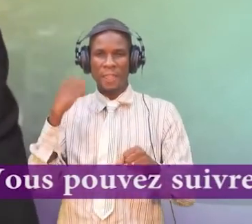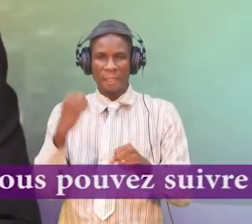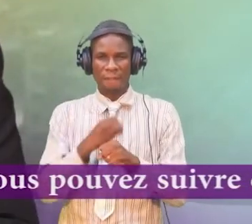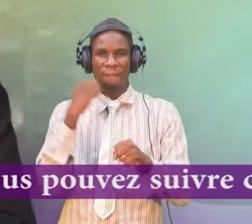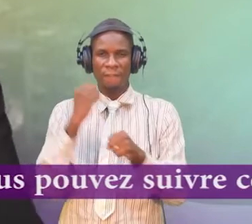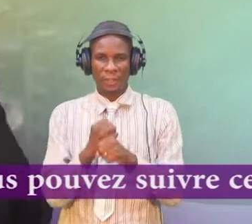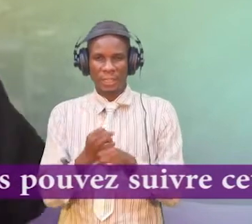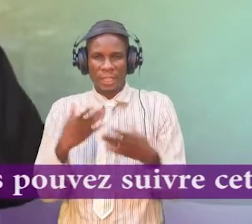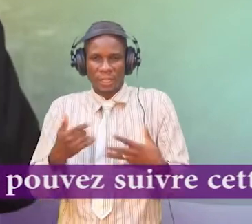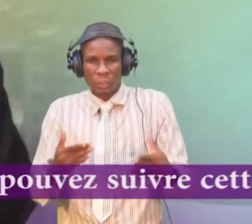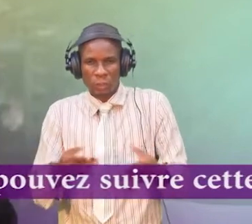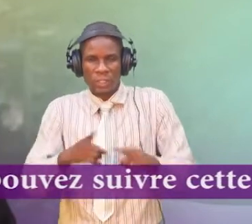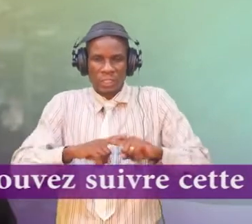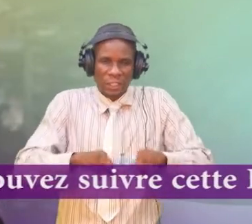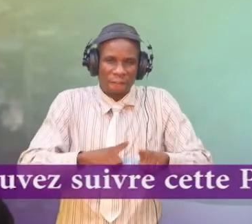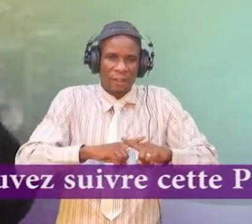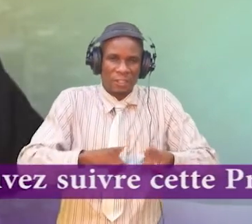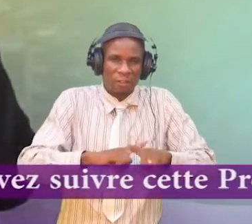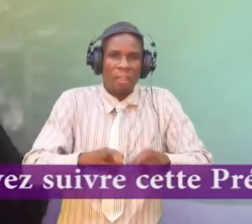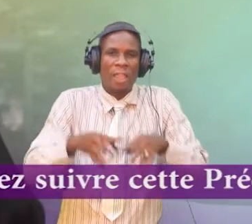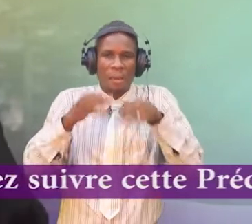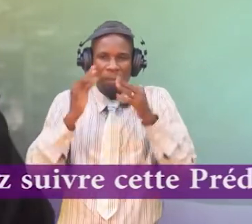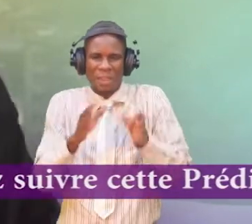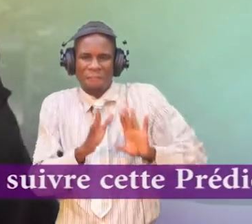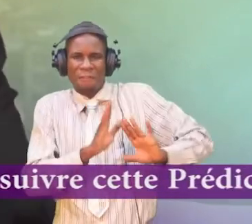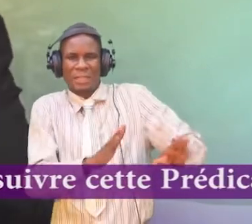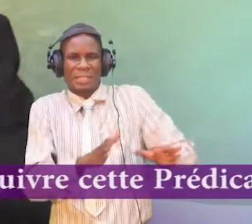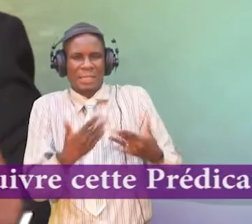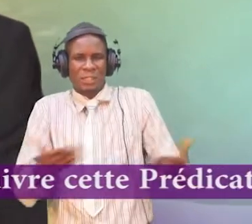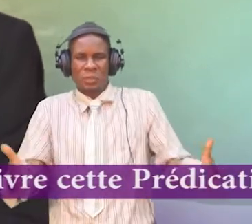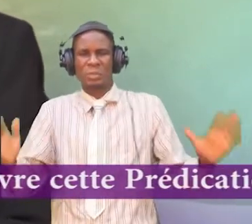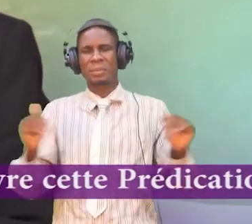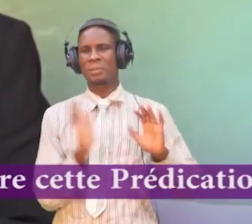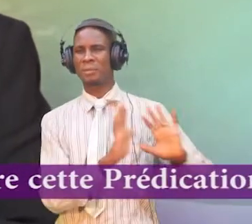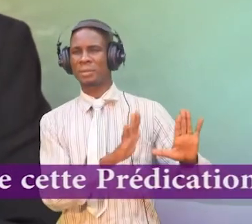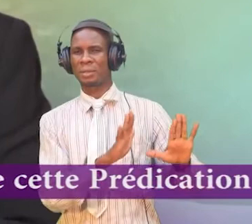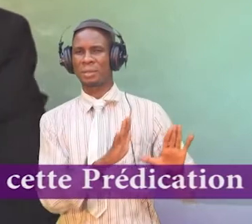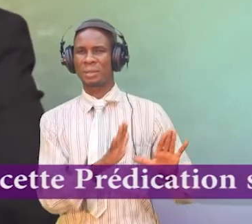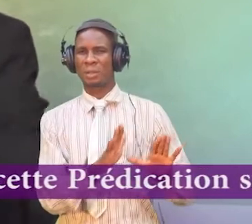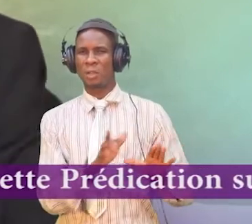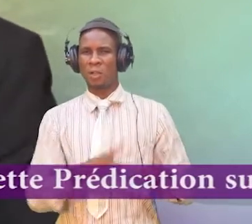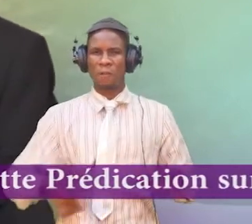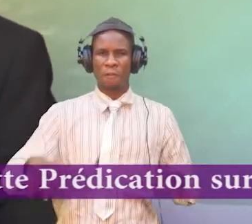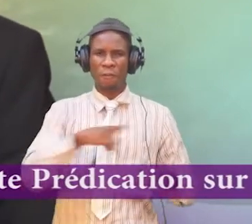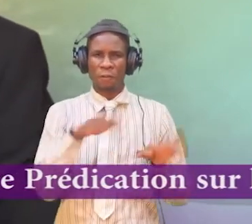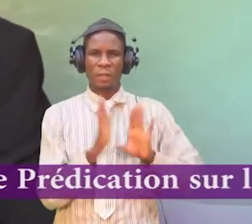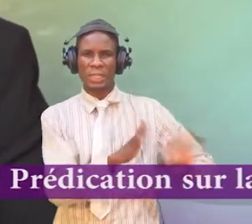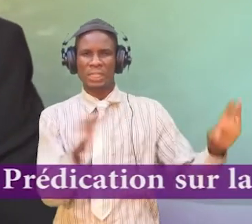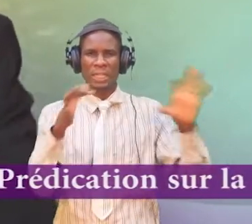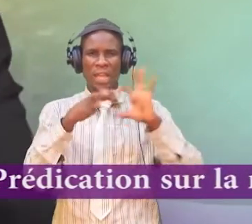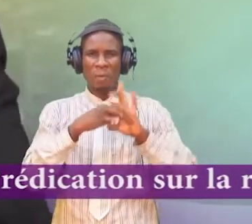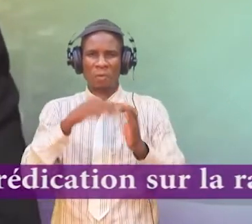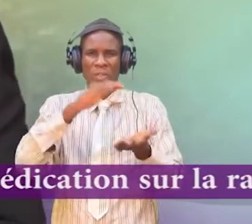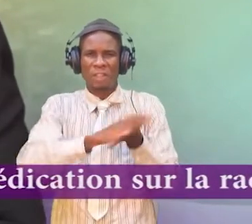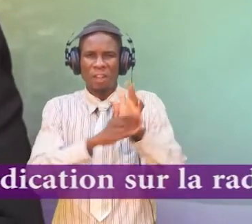Bomoi ezalina makambo mosusu ya mozindo kasi esengeli mosusu ezangatina kosundola yango. Kotika